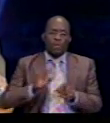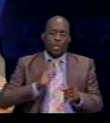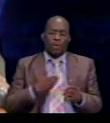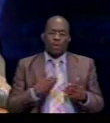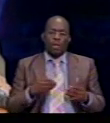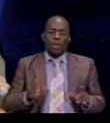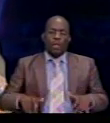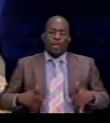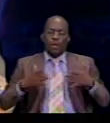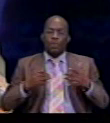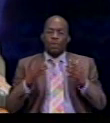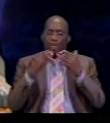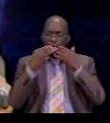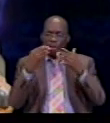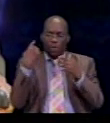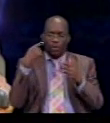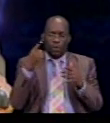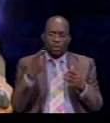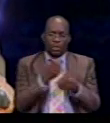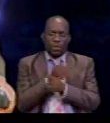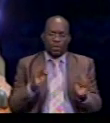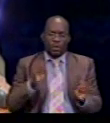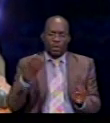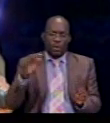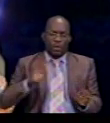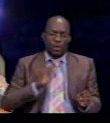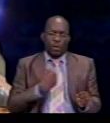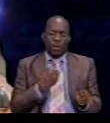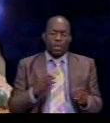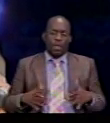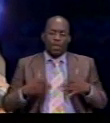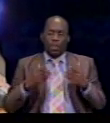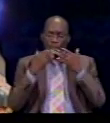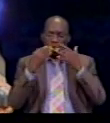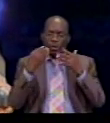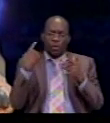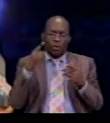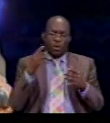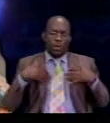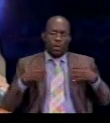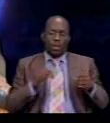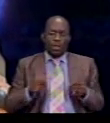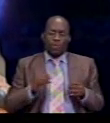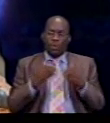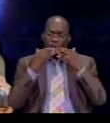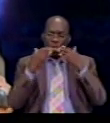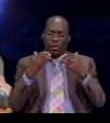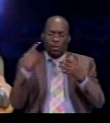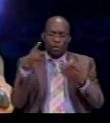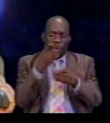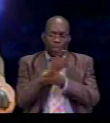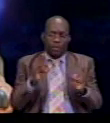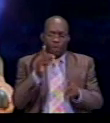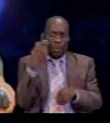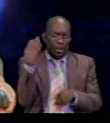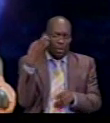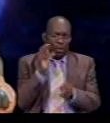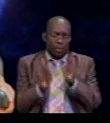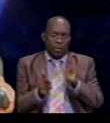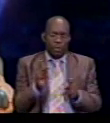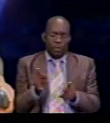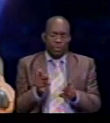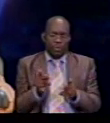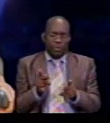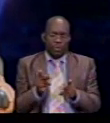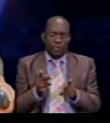pour la guérison des malades. Thank you for the healing of the pour sick. La délivrance des oppressés. Thank you for the deliverance of the oppressed. Merci pour l'homme de Dieu que tu as amené ici au